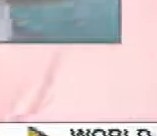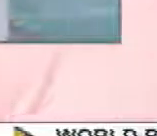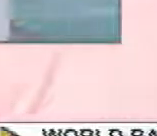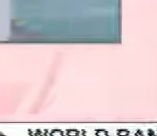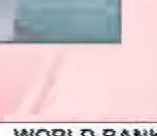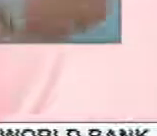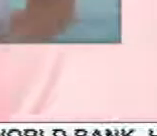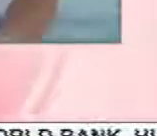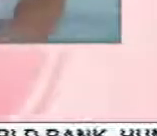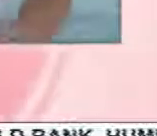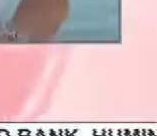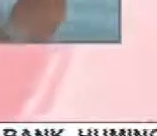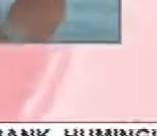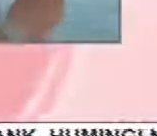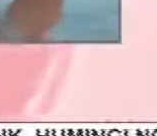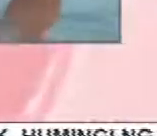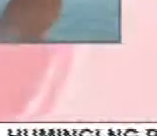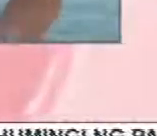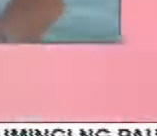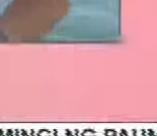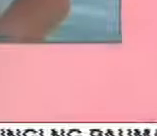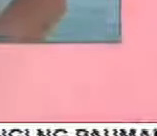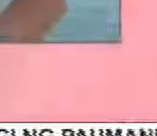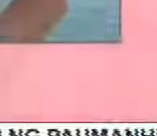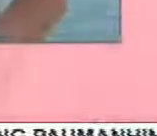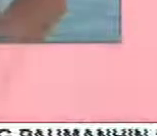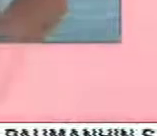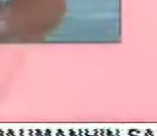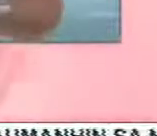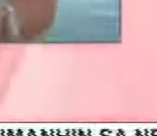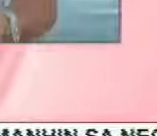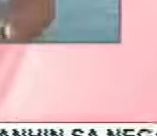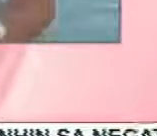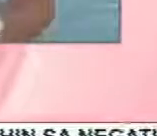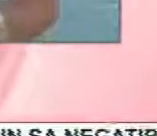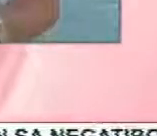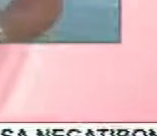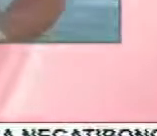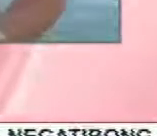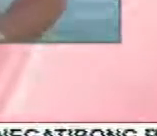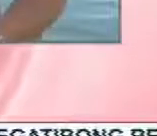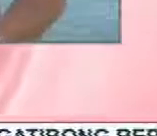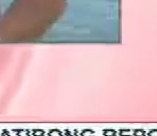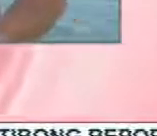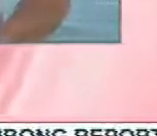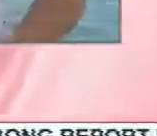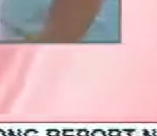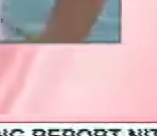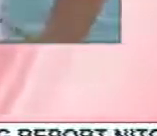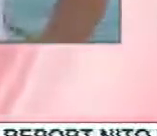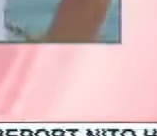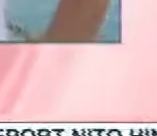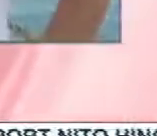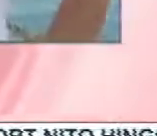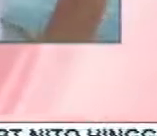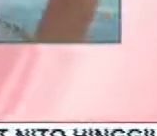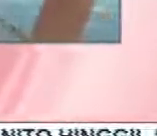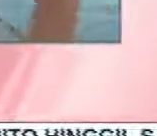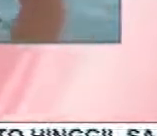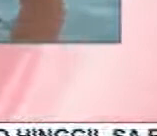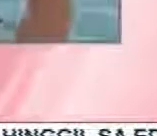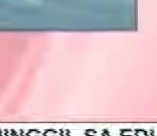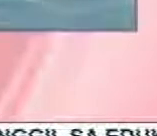hour mula mamayang alas 8 ng umaga hanggang alas 2 ng hapon para magkaroon ng emergency harvest ng kanilang mga isda. Gani.